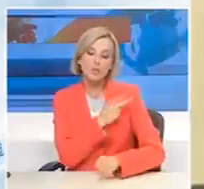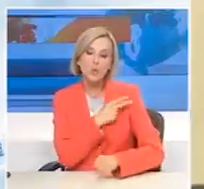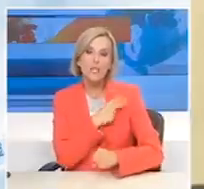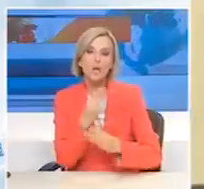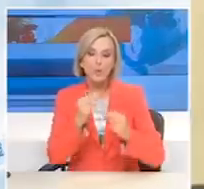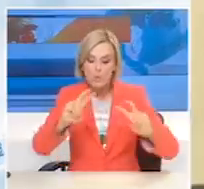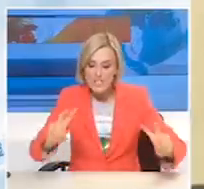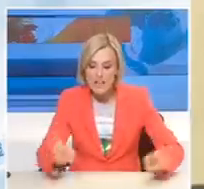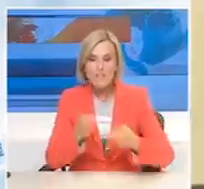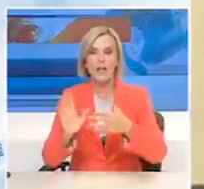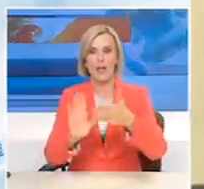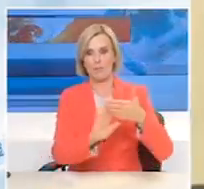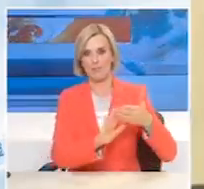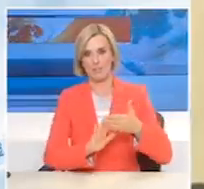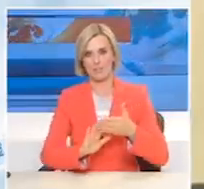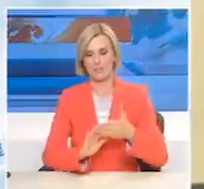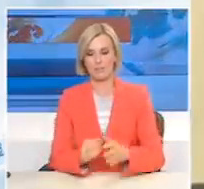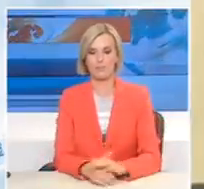κρουσμάτων.